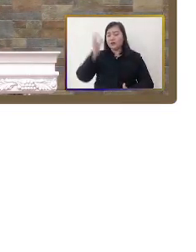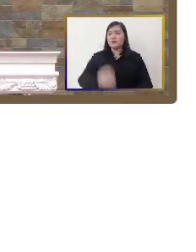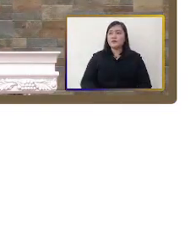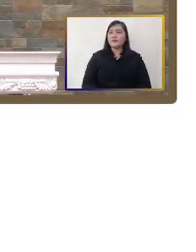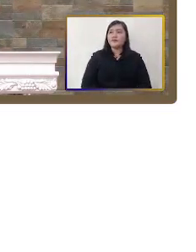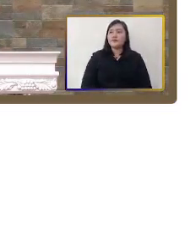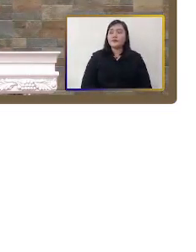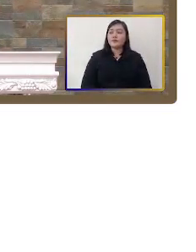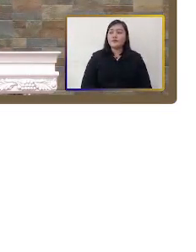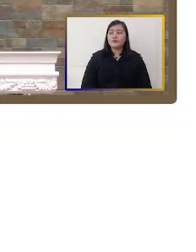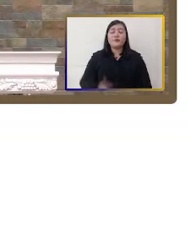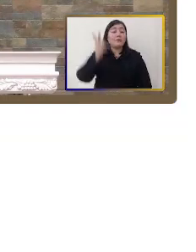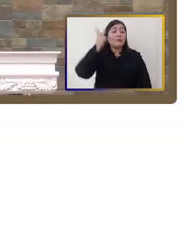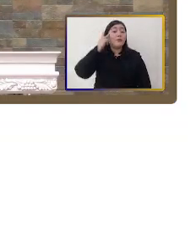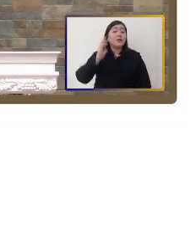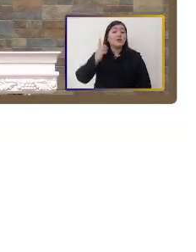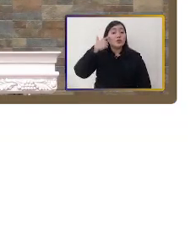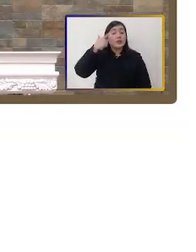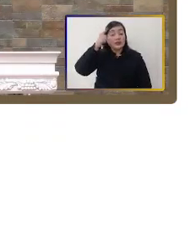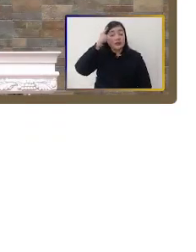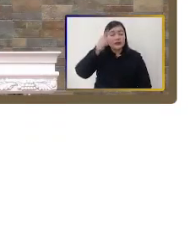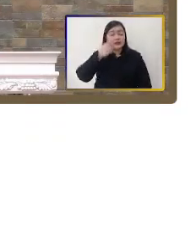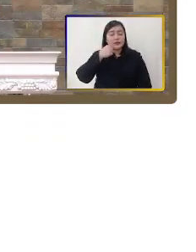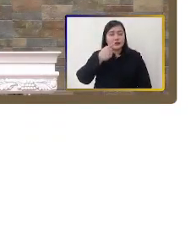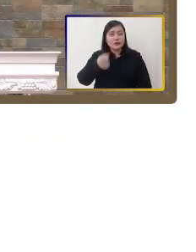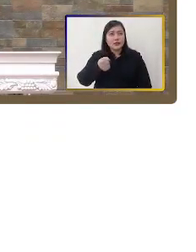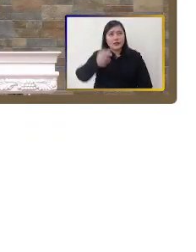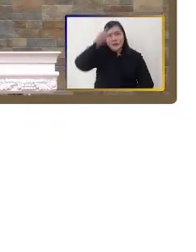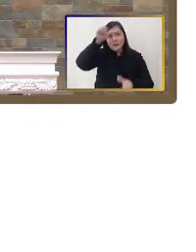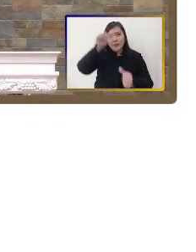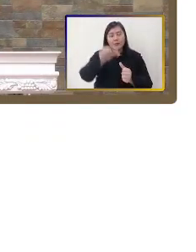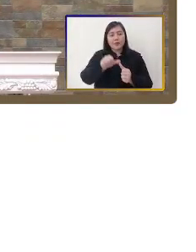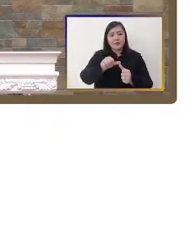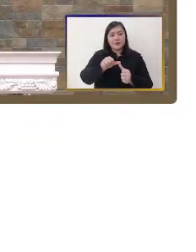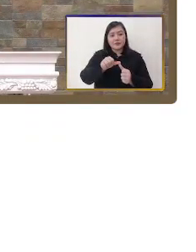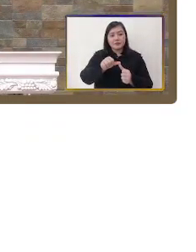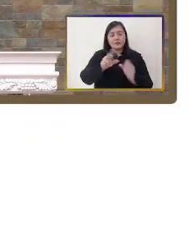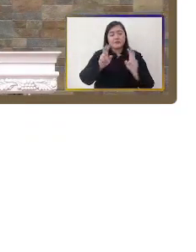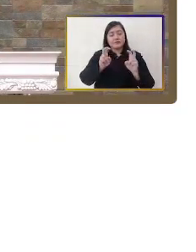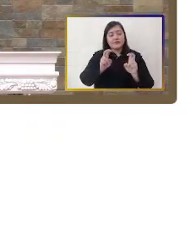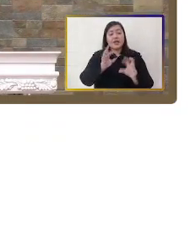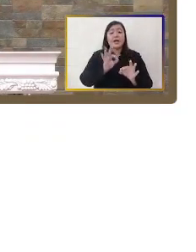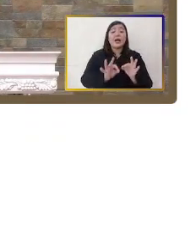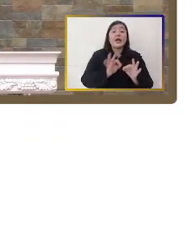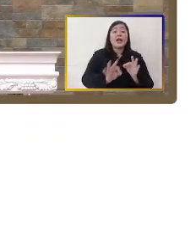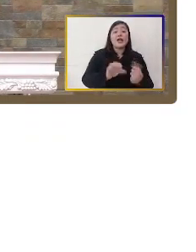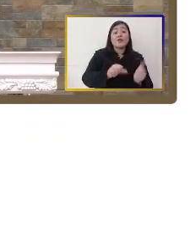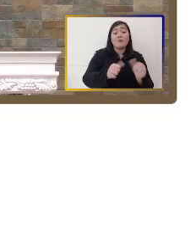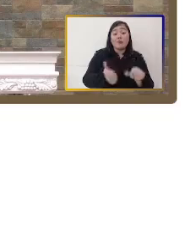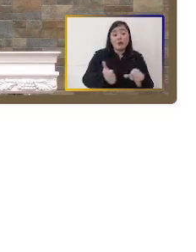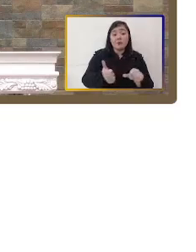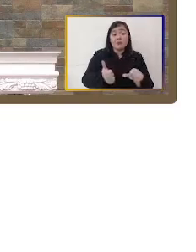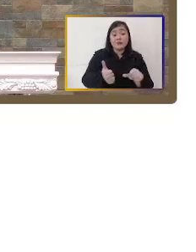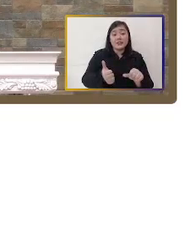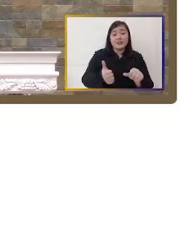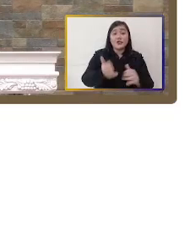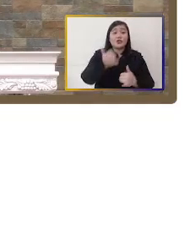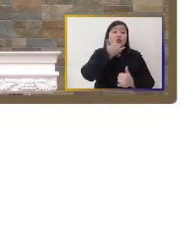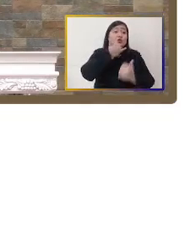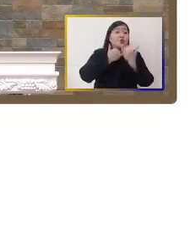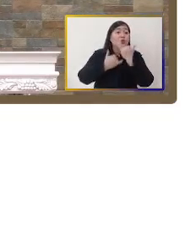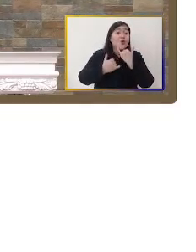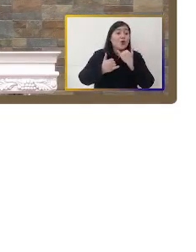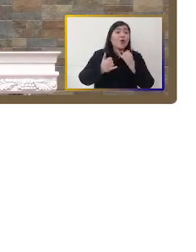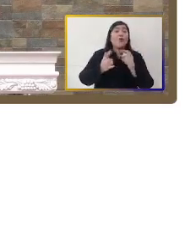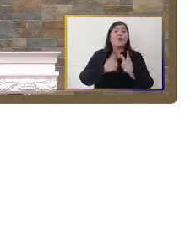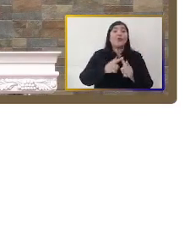if the Baptist is wrong, then the Catholic is right. If the Catholic is wrong, then the Baptist is